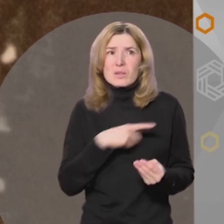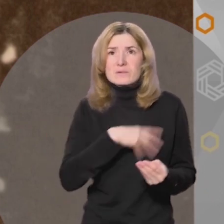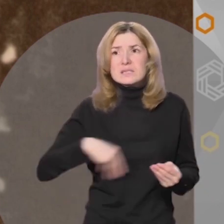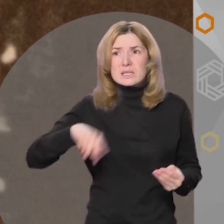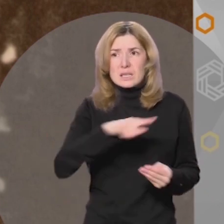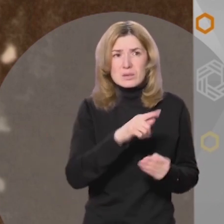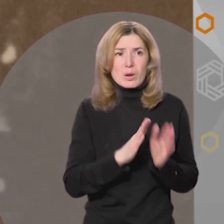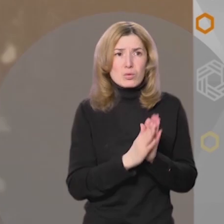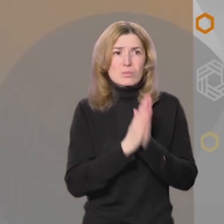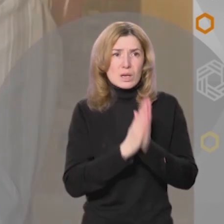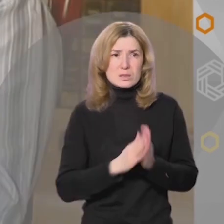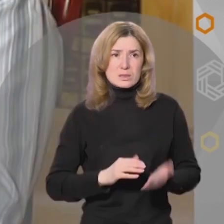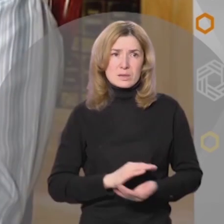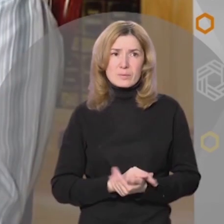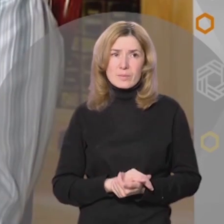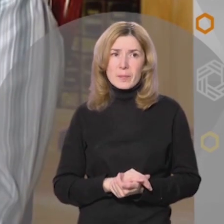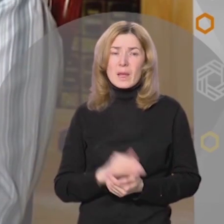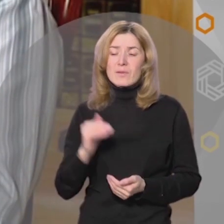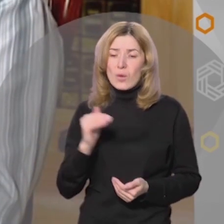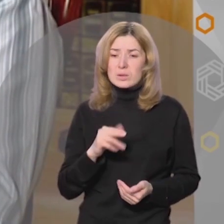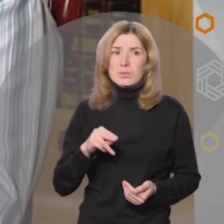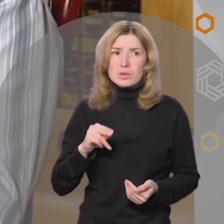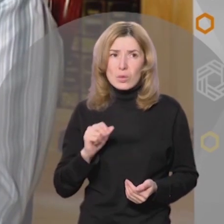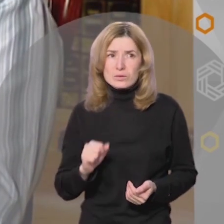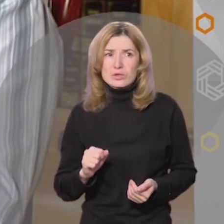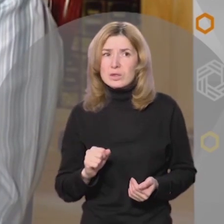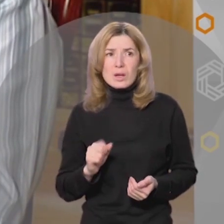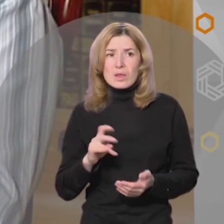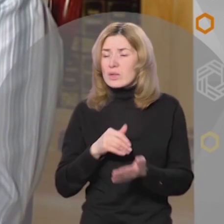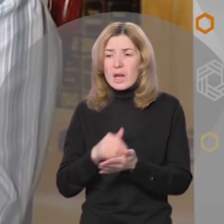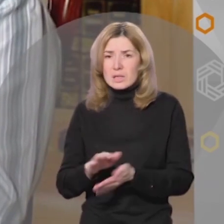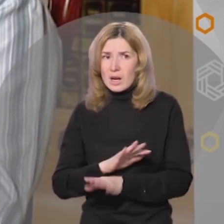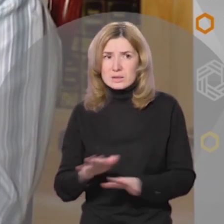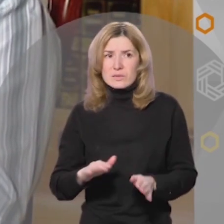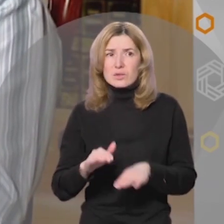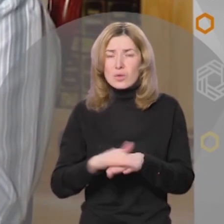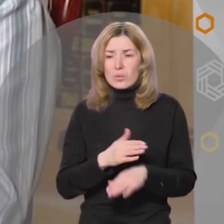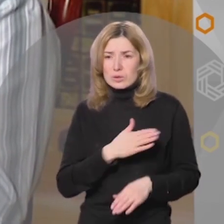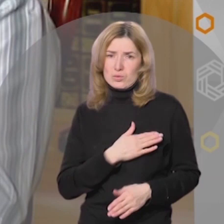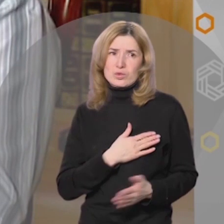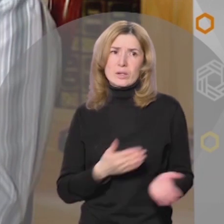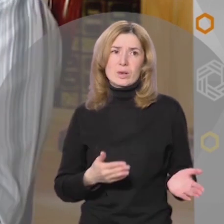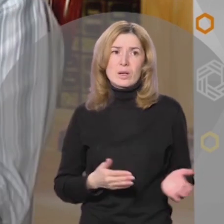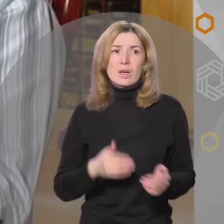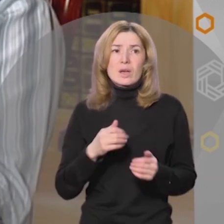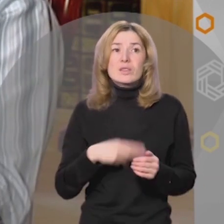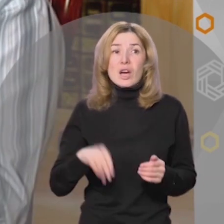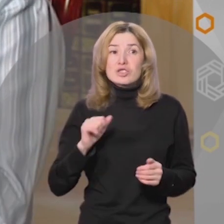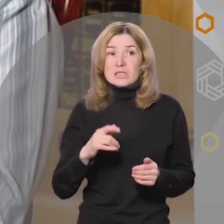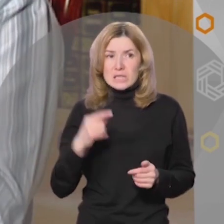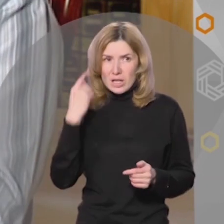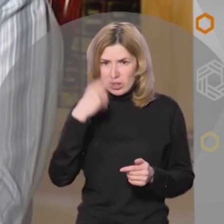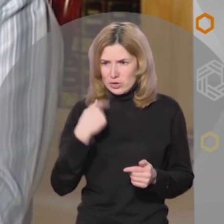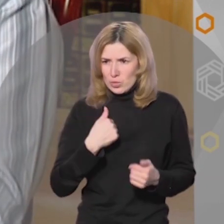тебя молиться». И Федор Петрович не отказывал, добрая душа. Даже если